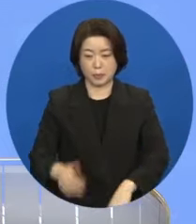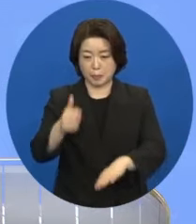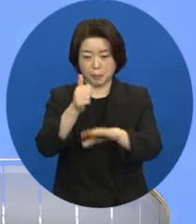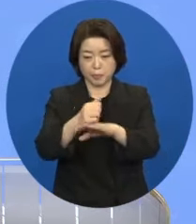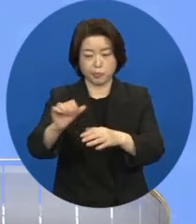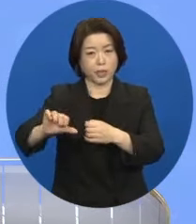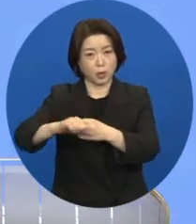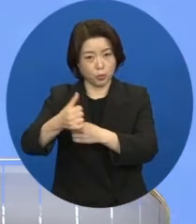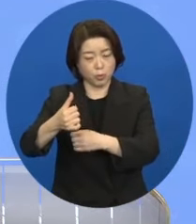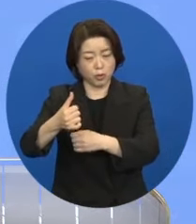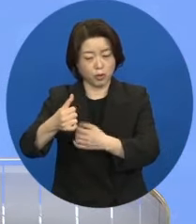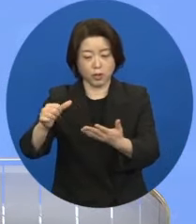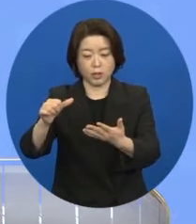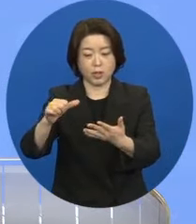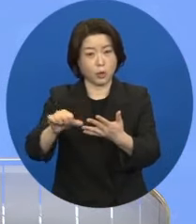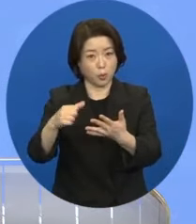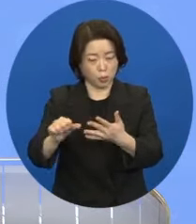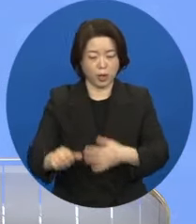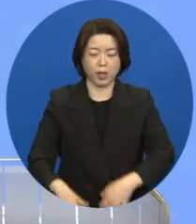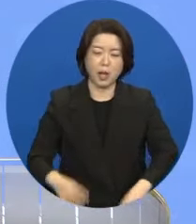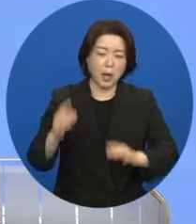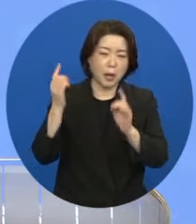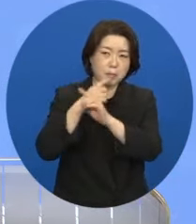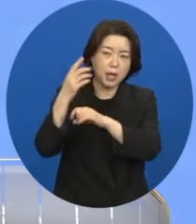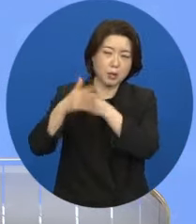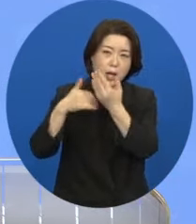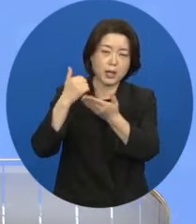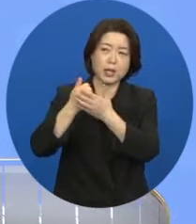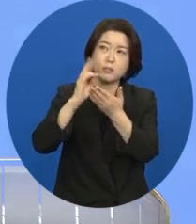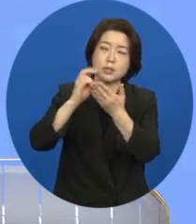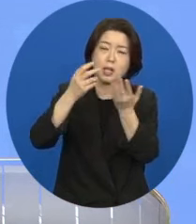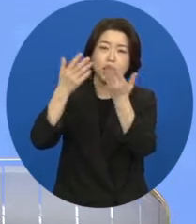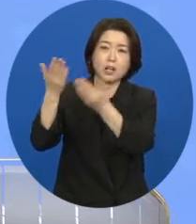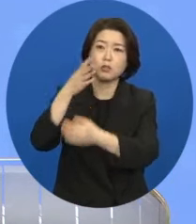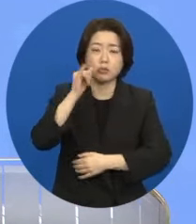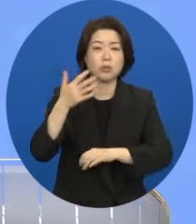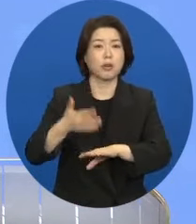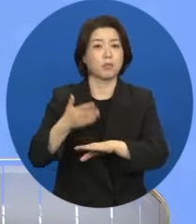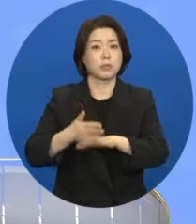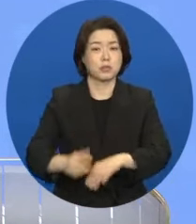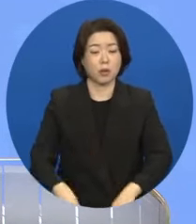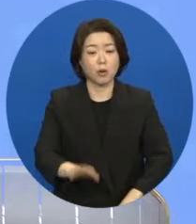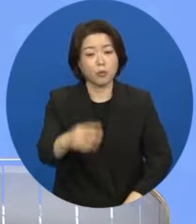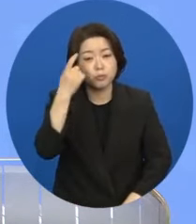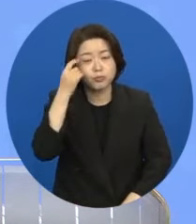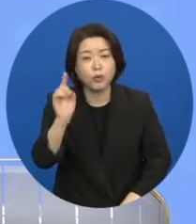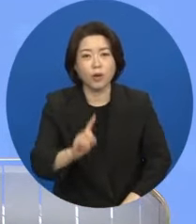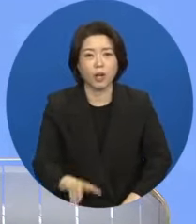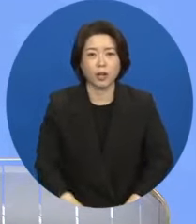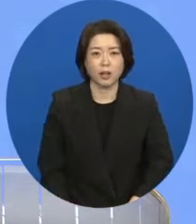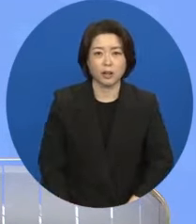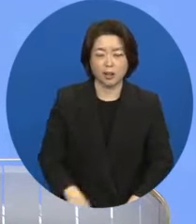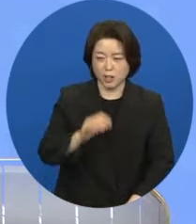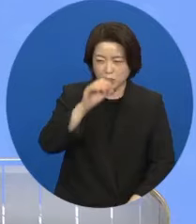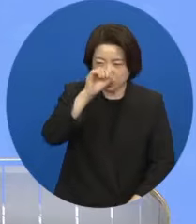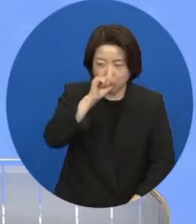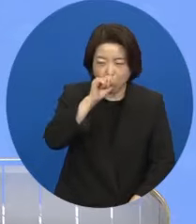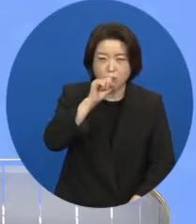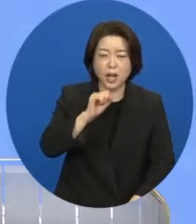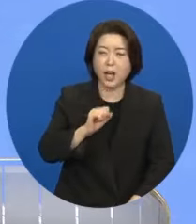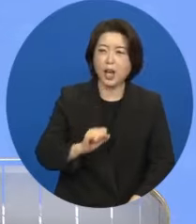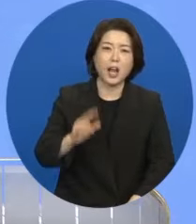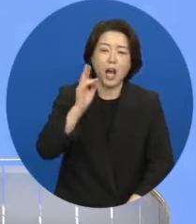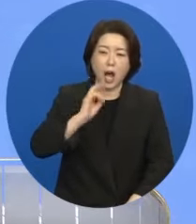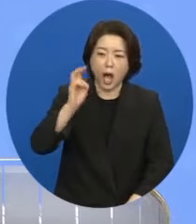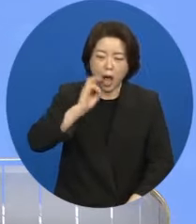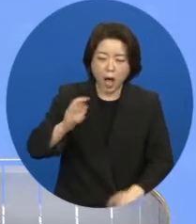남자는요 이렇게 썼습니다 매일 하나님을 찬양할 수 있어서 감사합니다 왜 이렇게 썼냐 했더니 얘가 선한 소리 합창단 멤버야 맨날 그